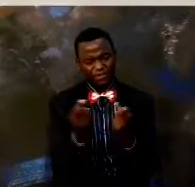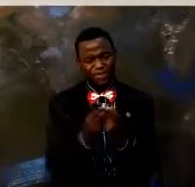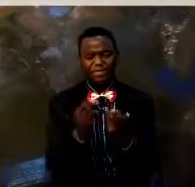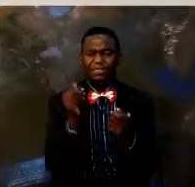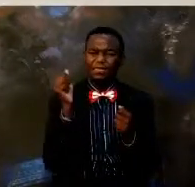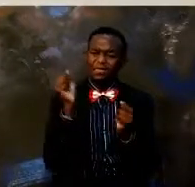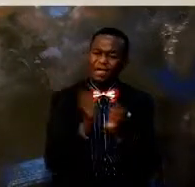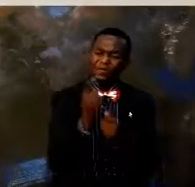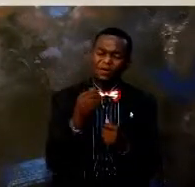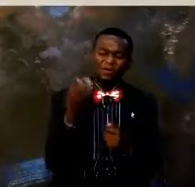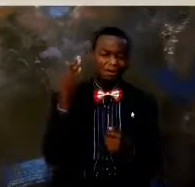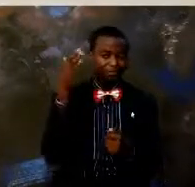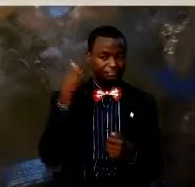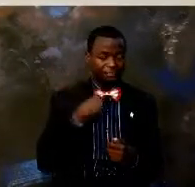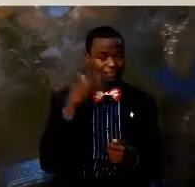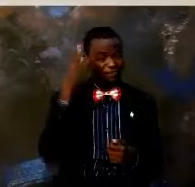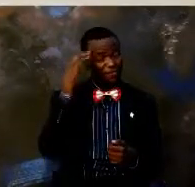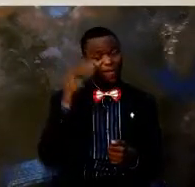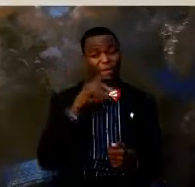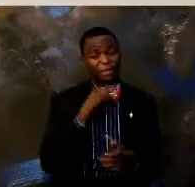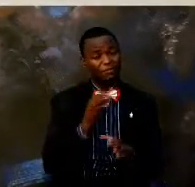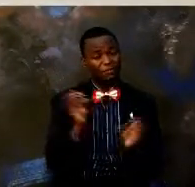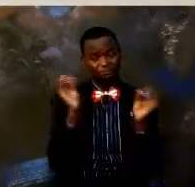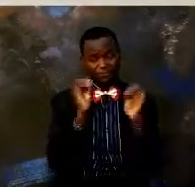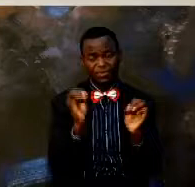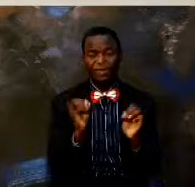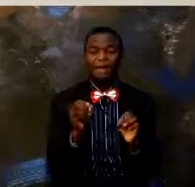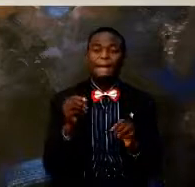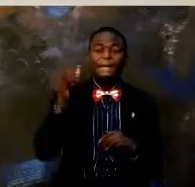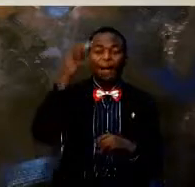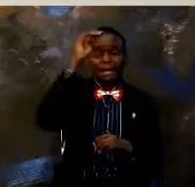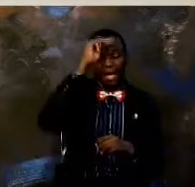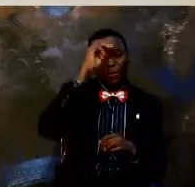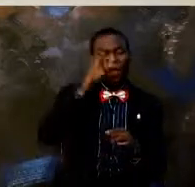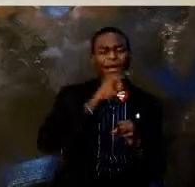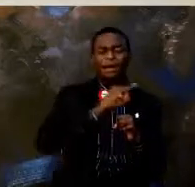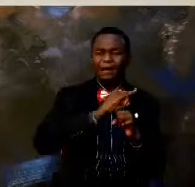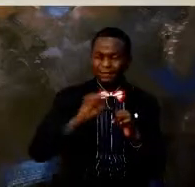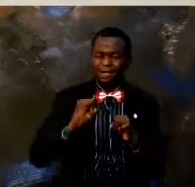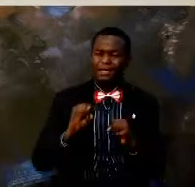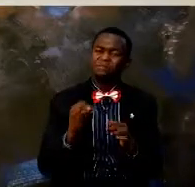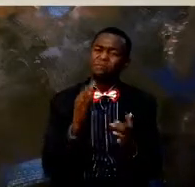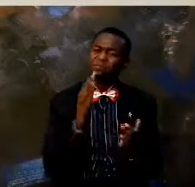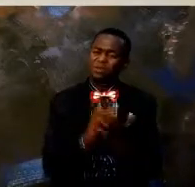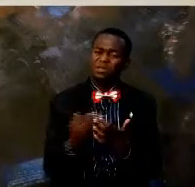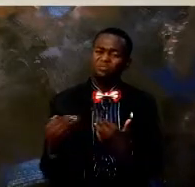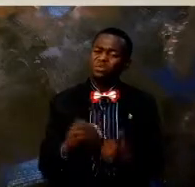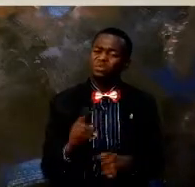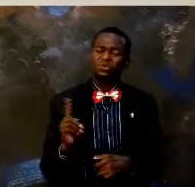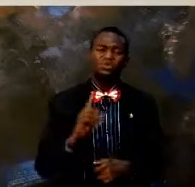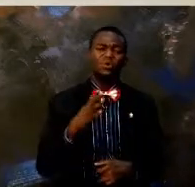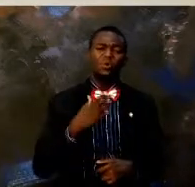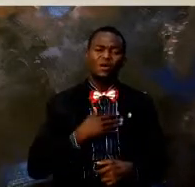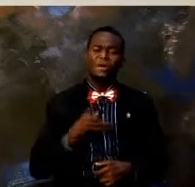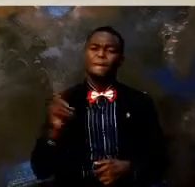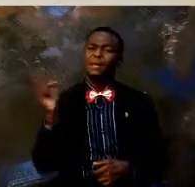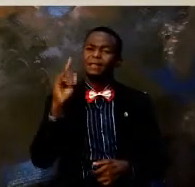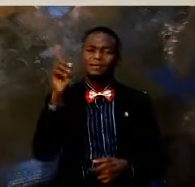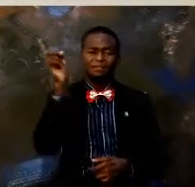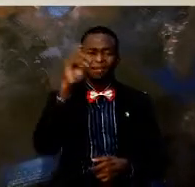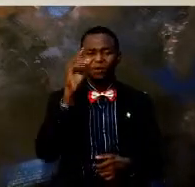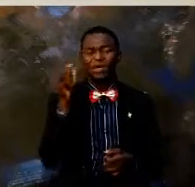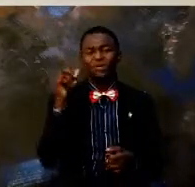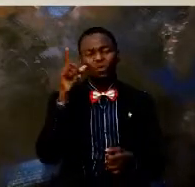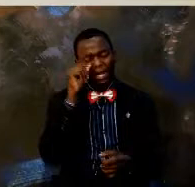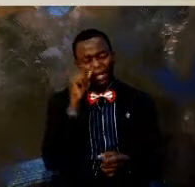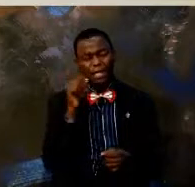mme? Ikiwa Mariamu yeye anakanusha, anasema kwa kweli huyu mtoto sio wangu, maana sijawahi kulala na mwanamume